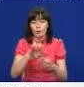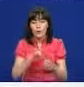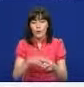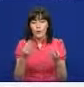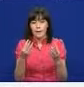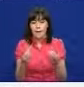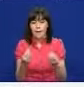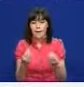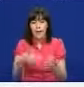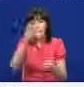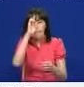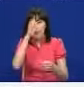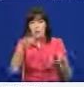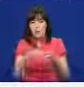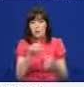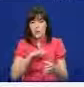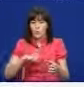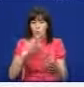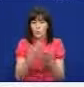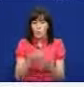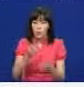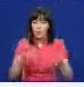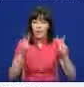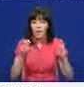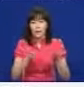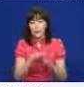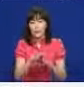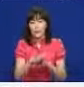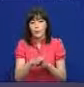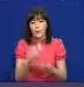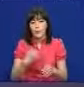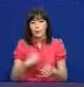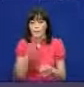жаңағы мемлекеттік органдар өздері сұрайды. Осындай тақырып бойынша сіздер жаңағы бізге дәріс берсеңіздер.